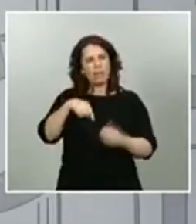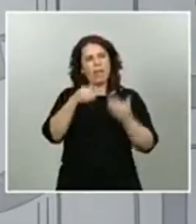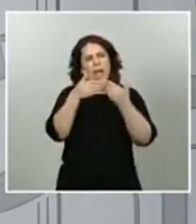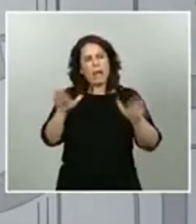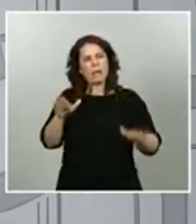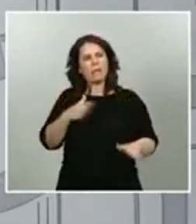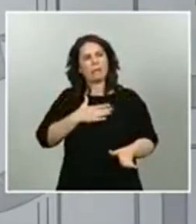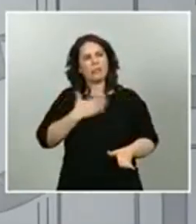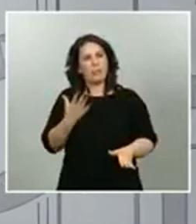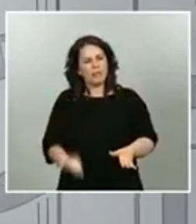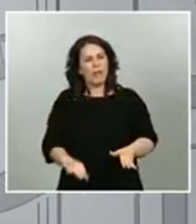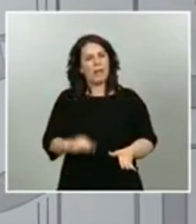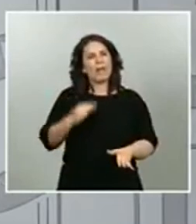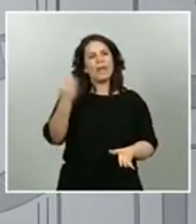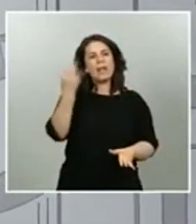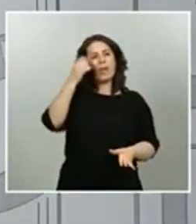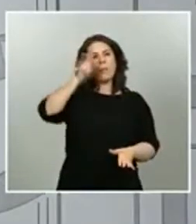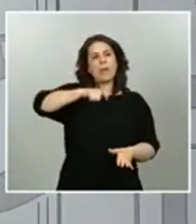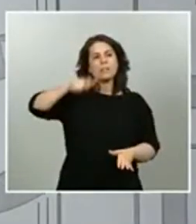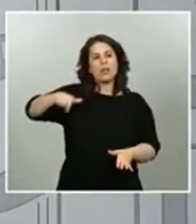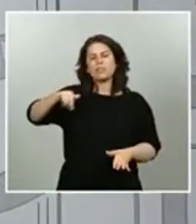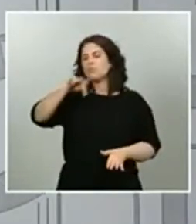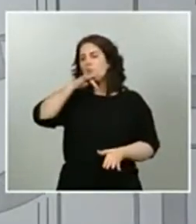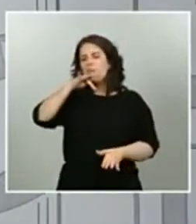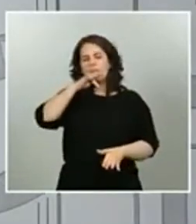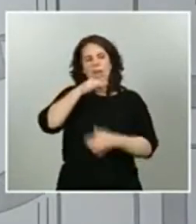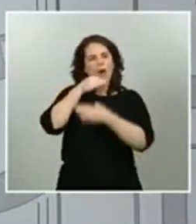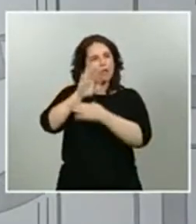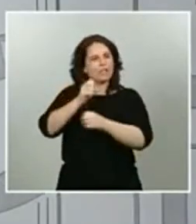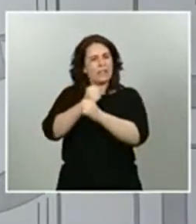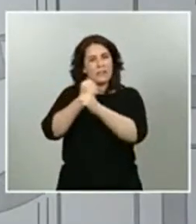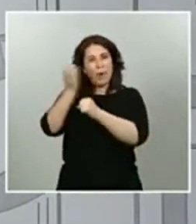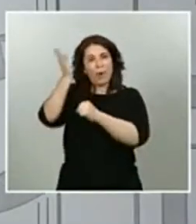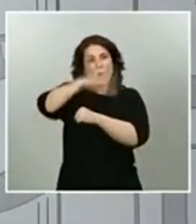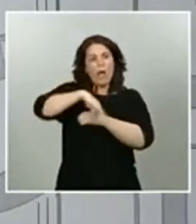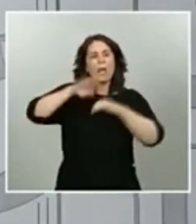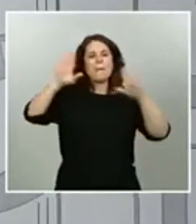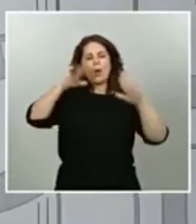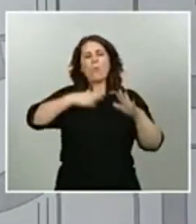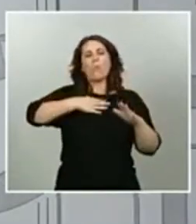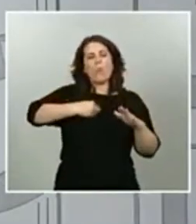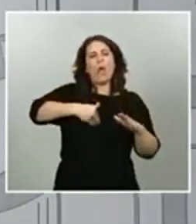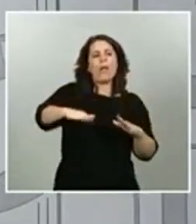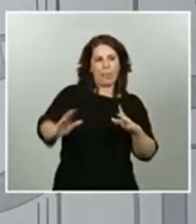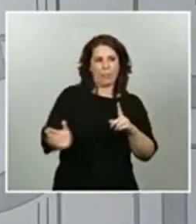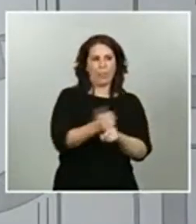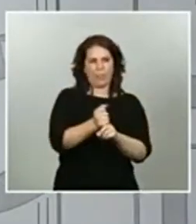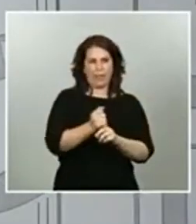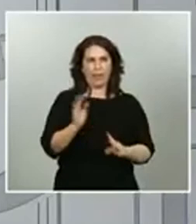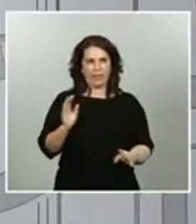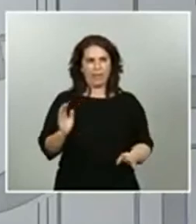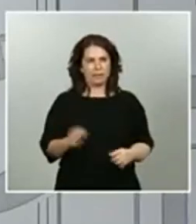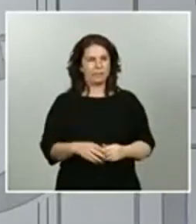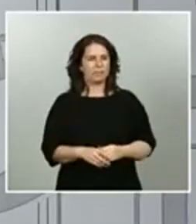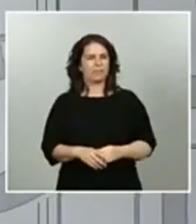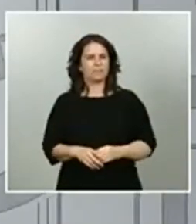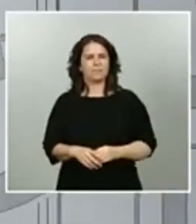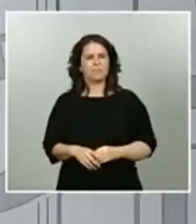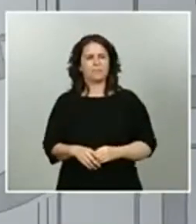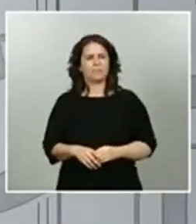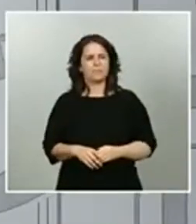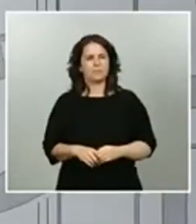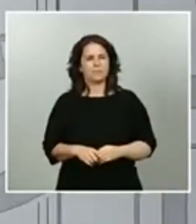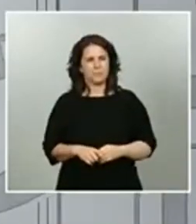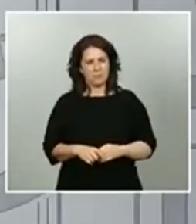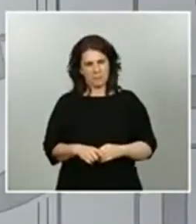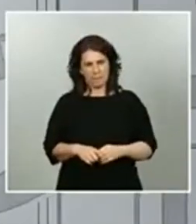lavoro, ma può ambire ad averla. E mi permetto, visto che parliamo di questo tema, se ne è parlato anche